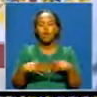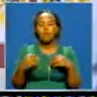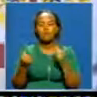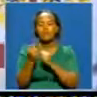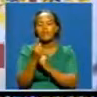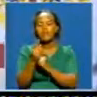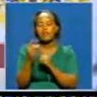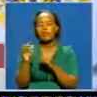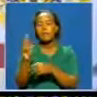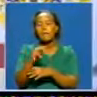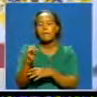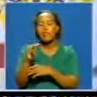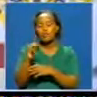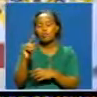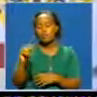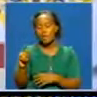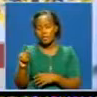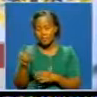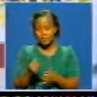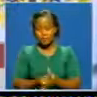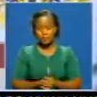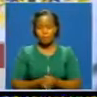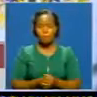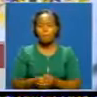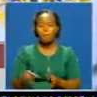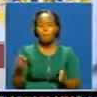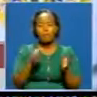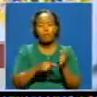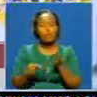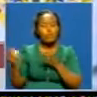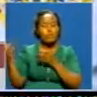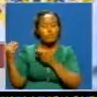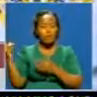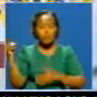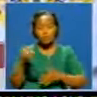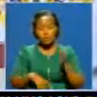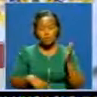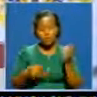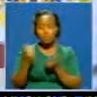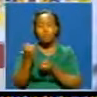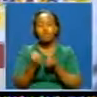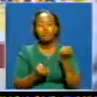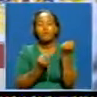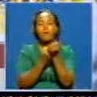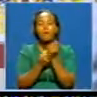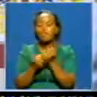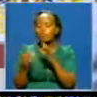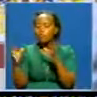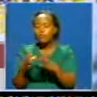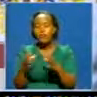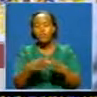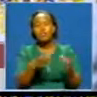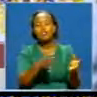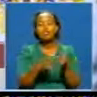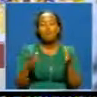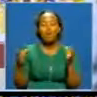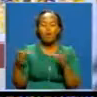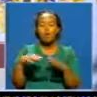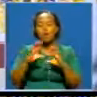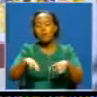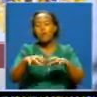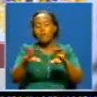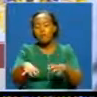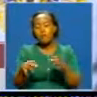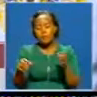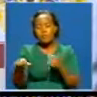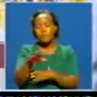We are looking at supporting the smallholder aquaculture farmers in the